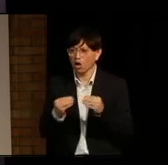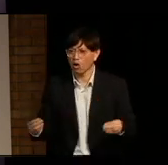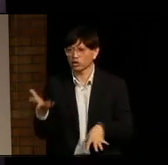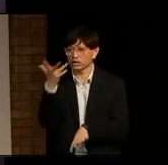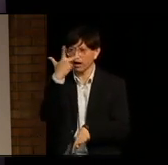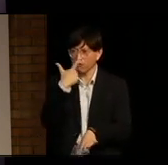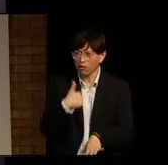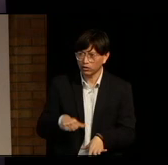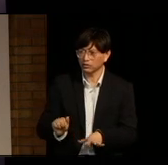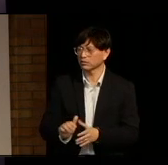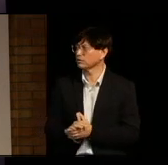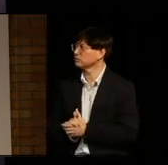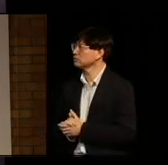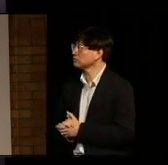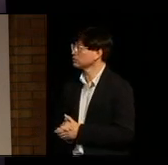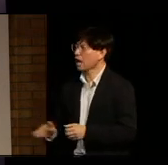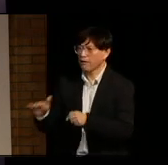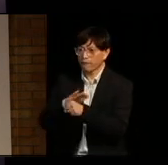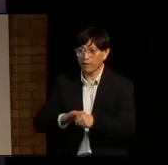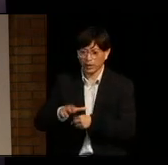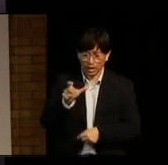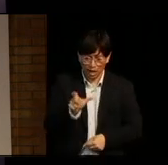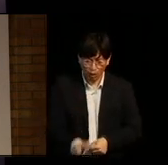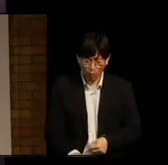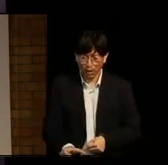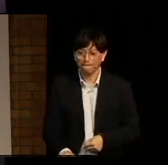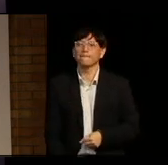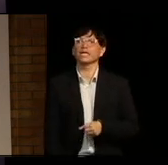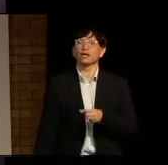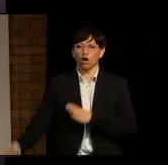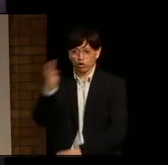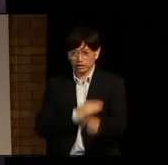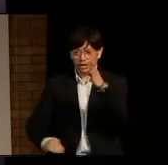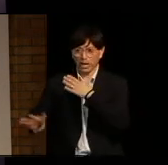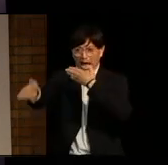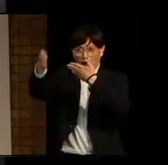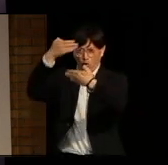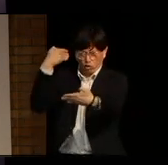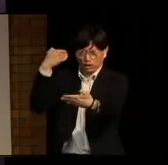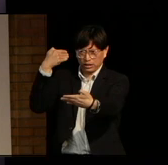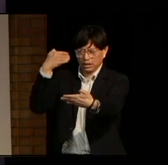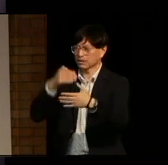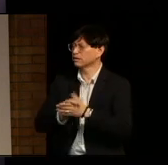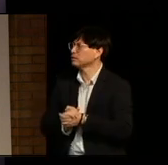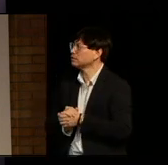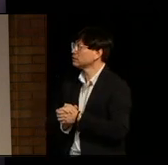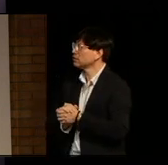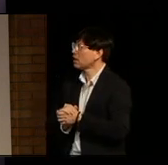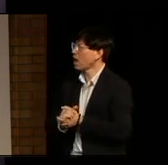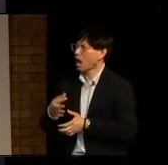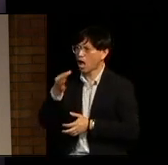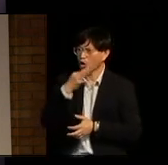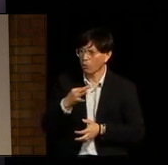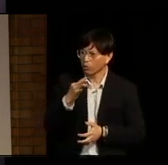famiglia con un bambino con disabilità di autismo grave la comunione Questo ad esempio è capitato a